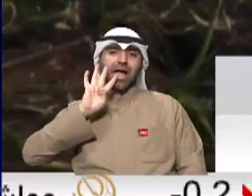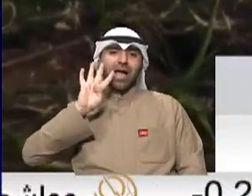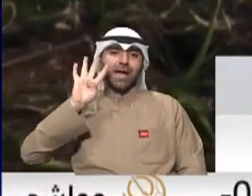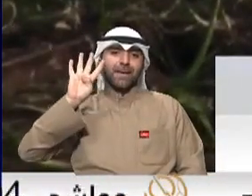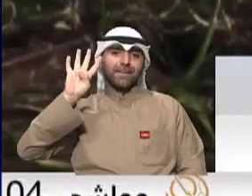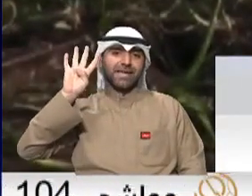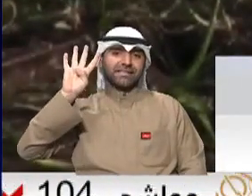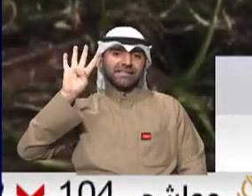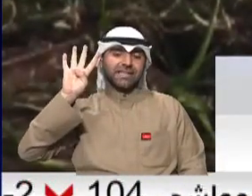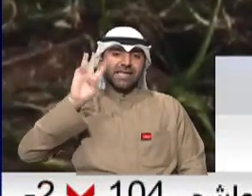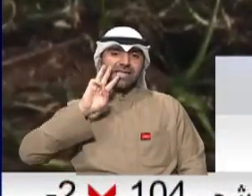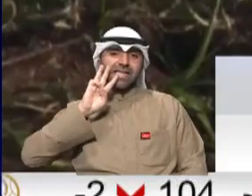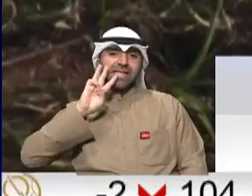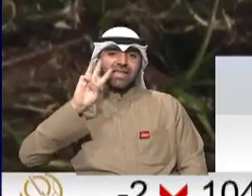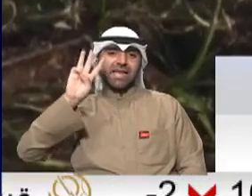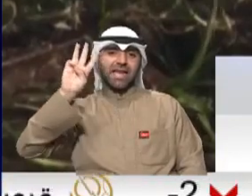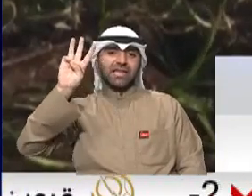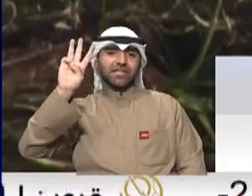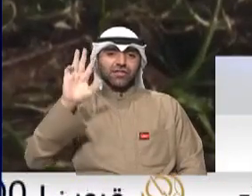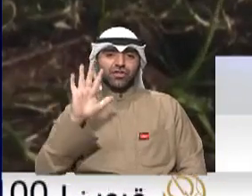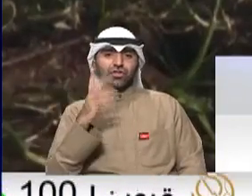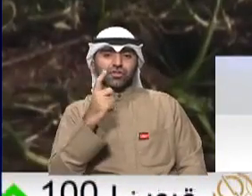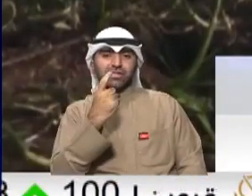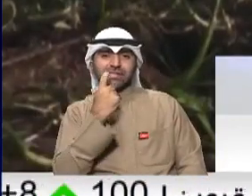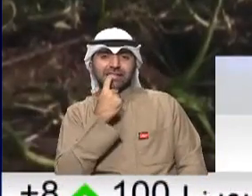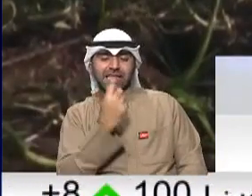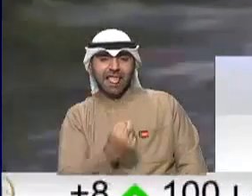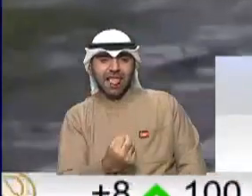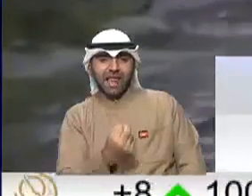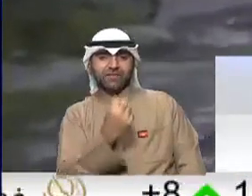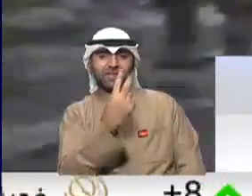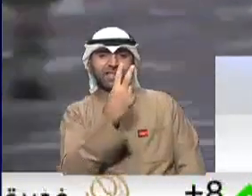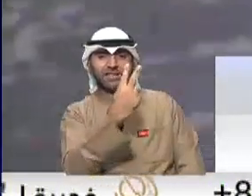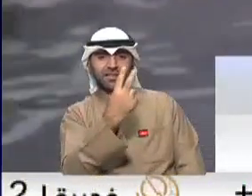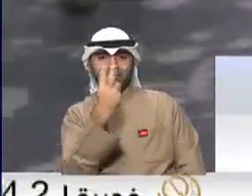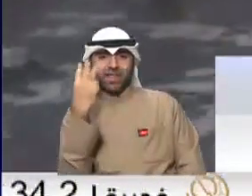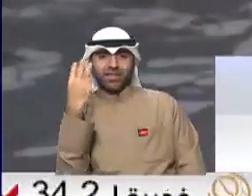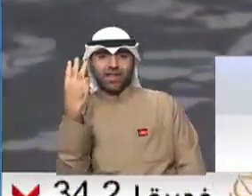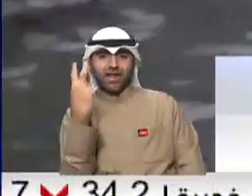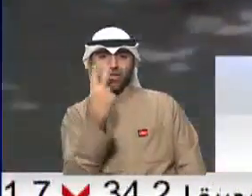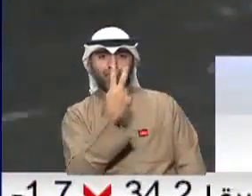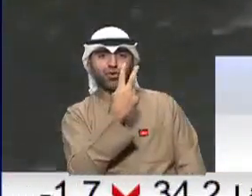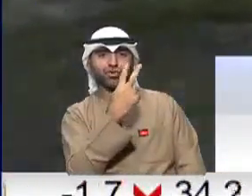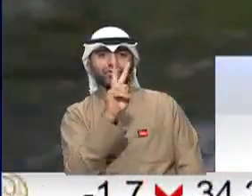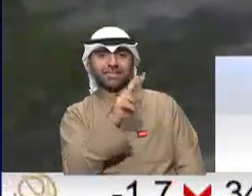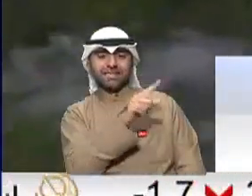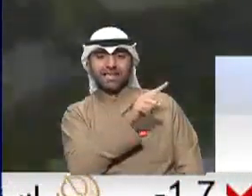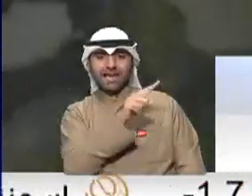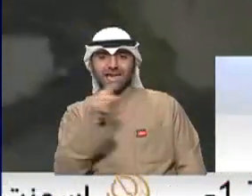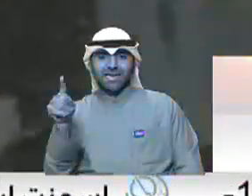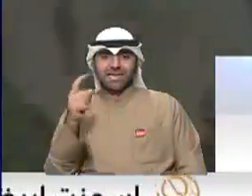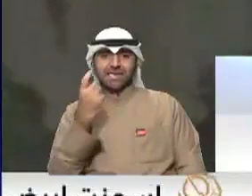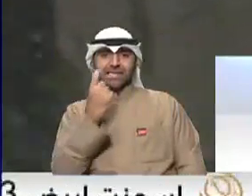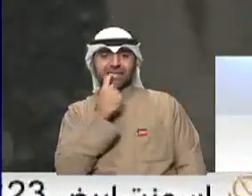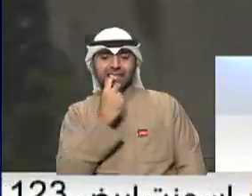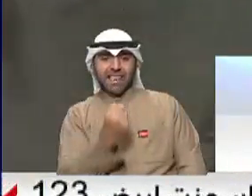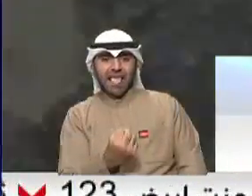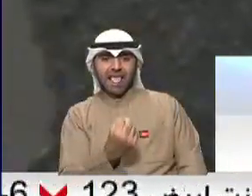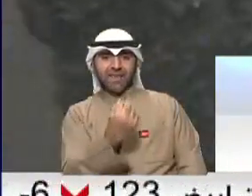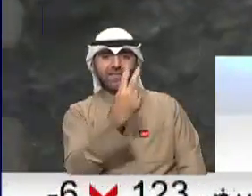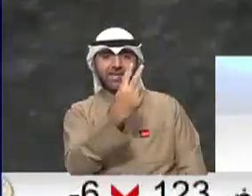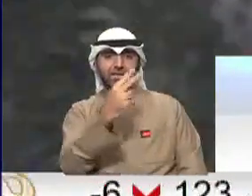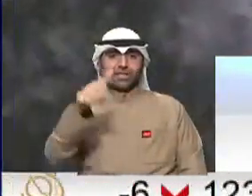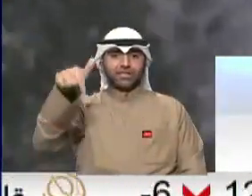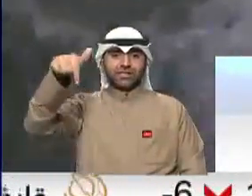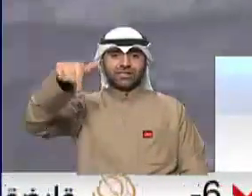أو 3 أعوام كاملة من أجل تمديد هذه المعاهدة. روسيا تستهدف في الحقيقة